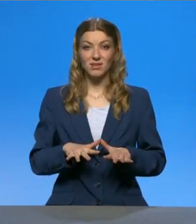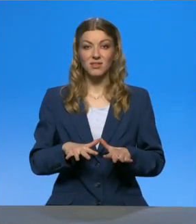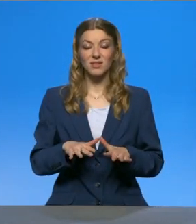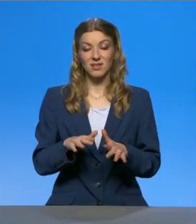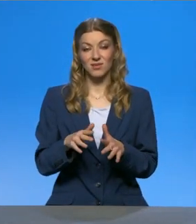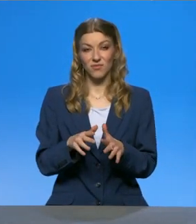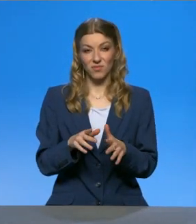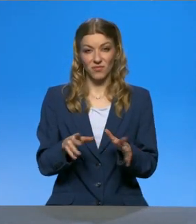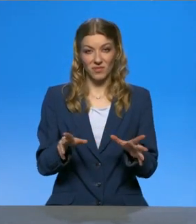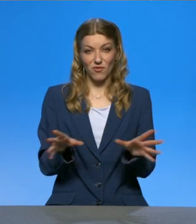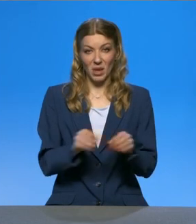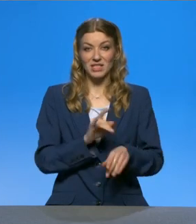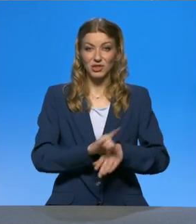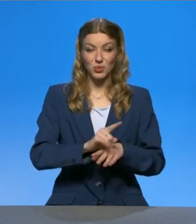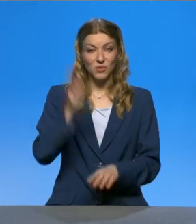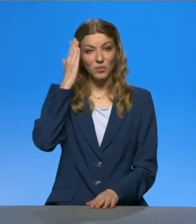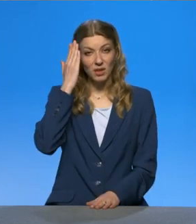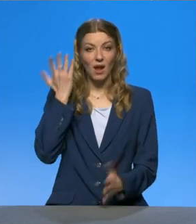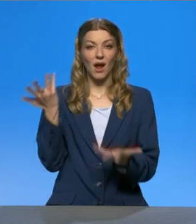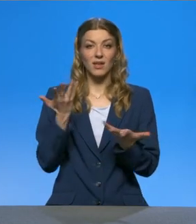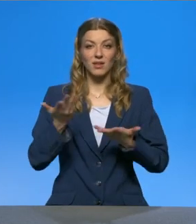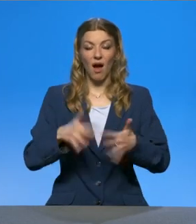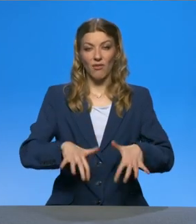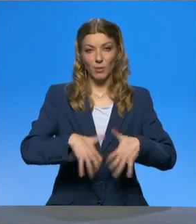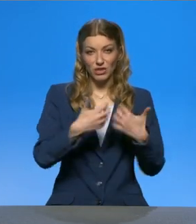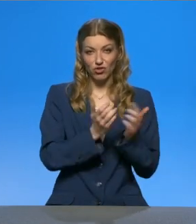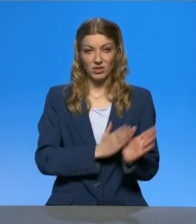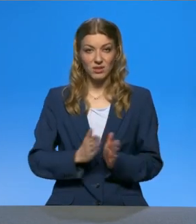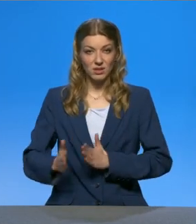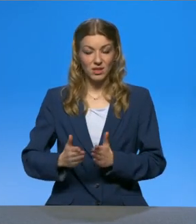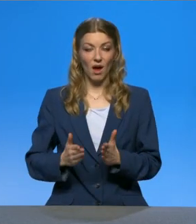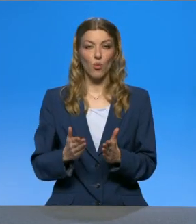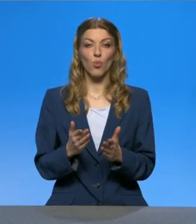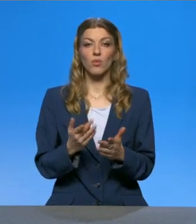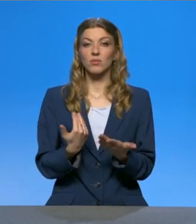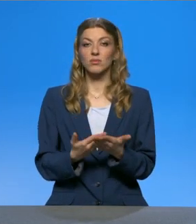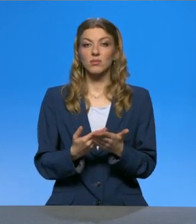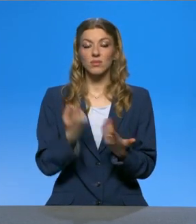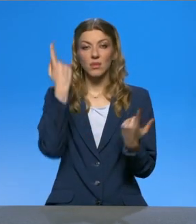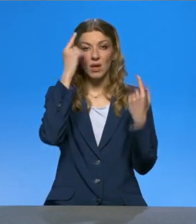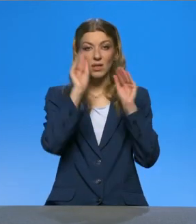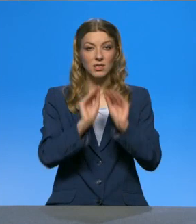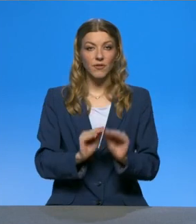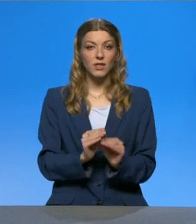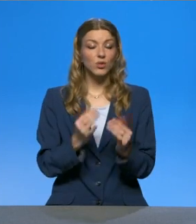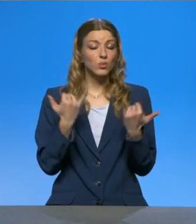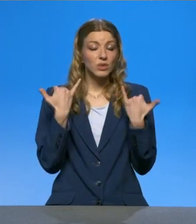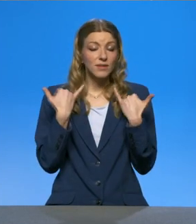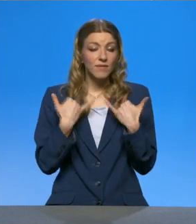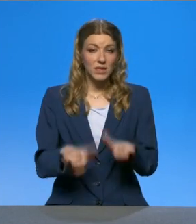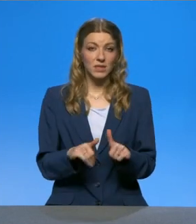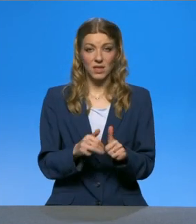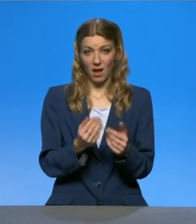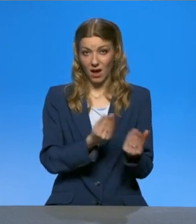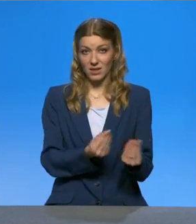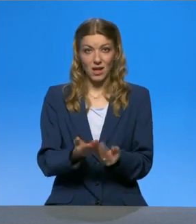интеллекта, среди каких-то роботизированных систем, среди изготовления удивительных изделий, которые мы даже еще не знаем, как